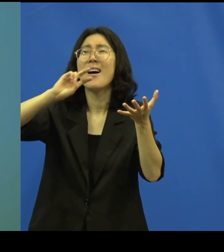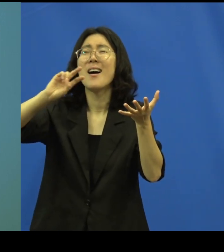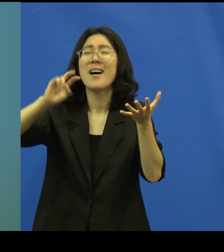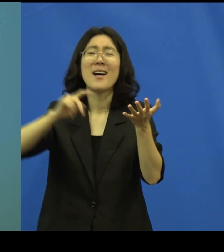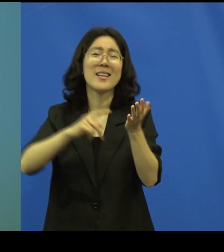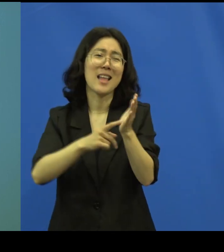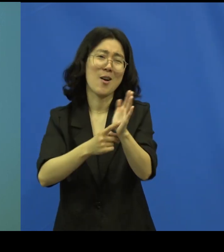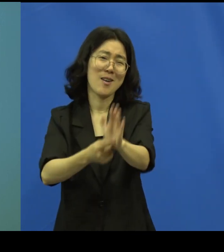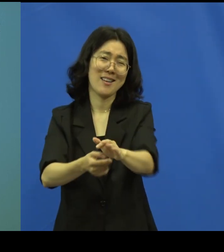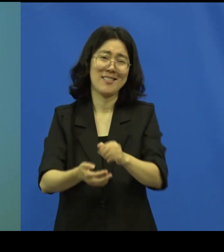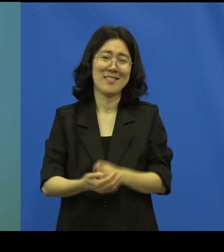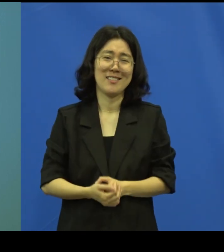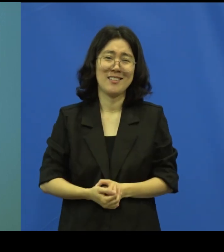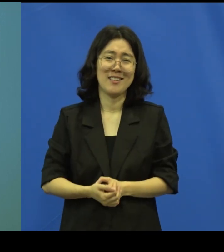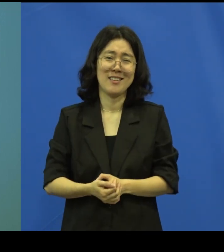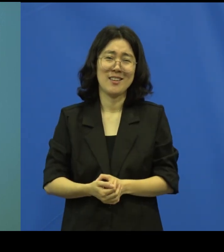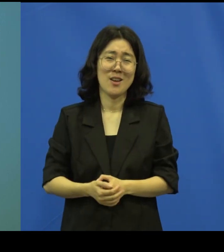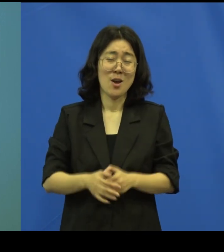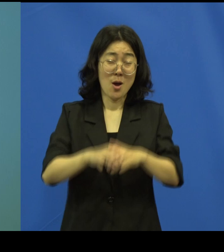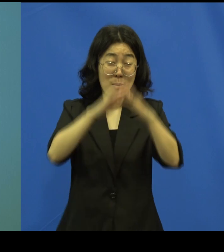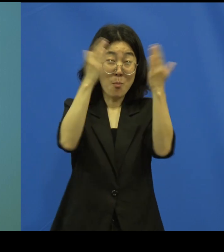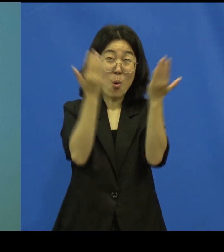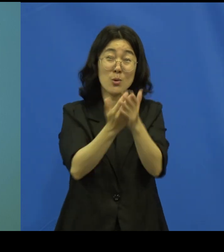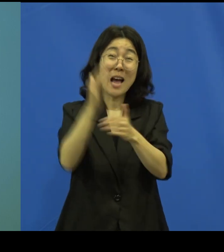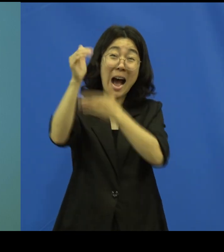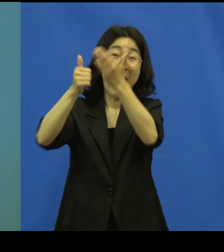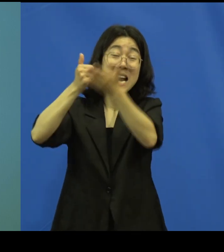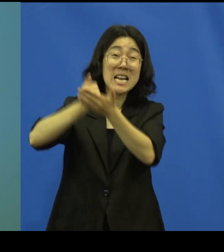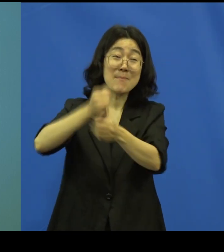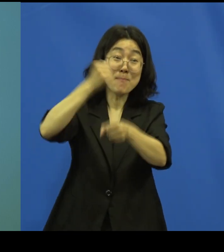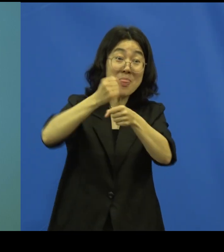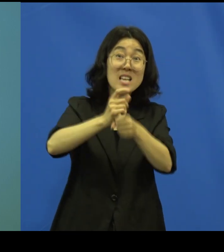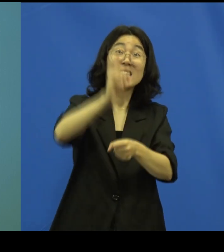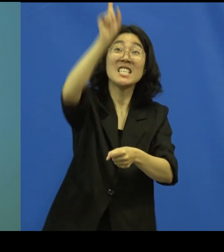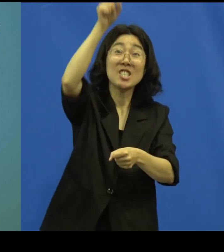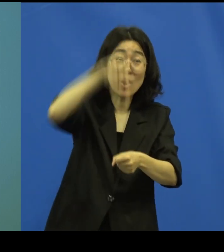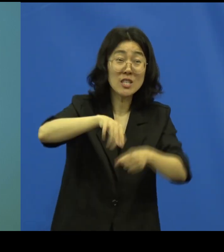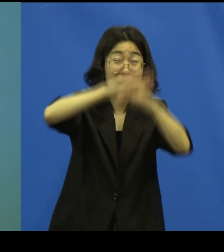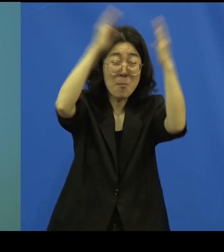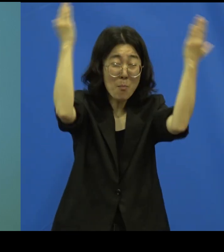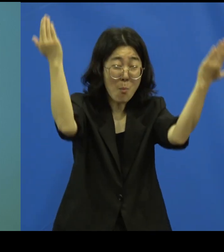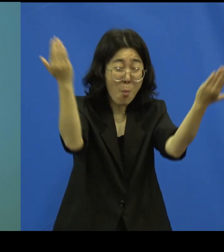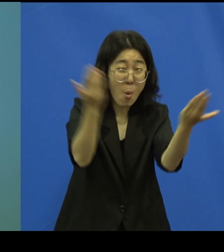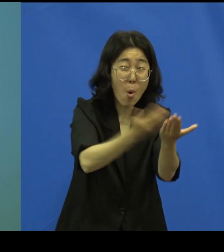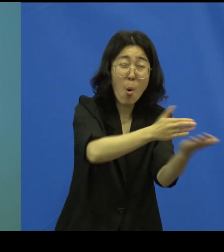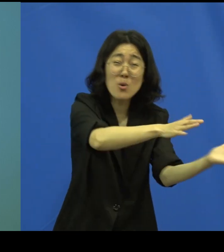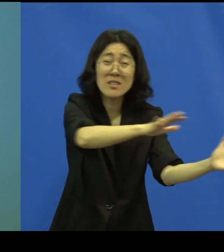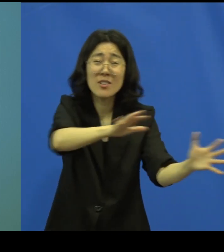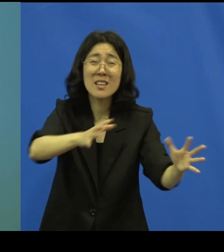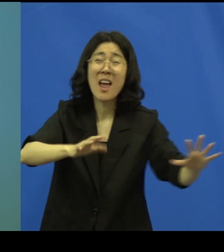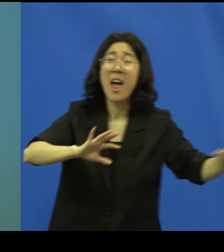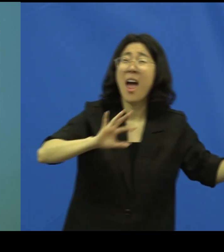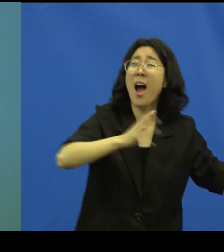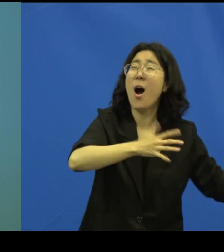모든 피조물들이 어린 양을 찬양하는 이 장면이 이제 요한이 보는